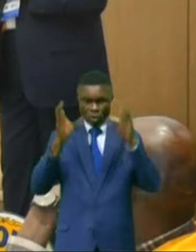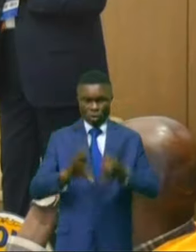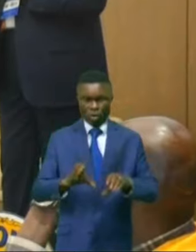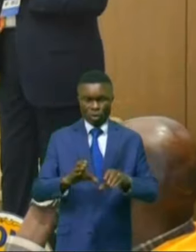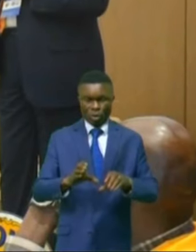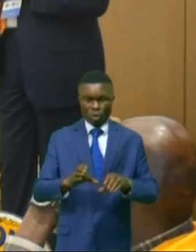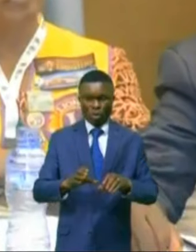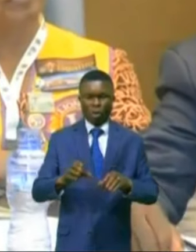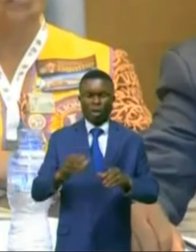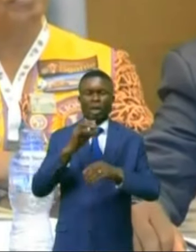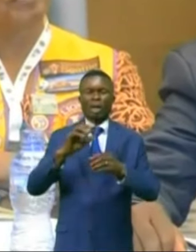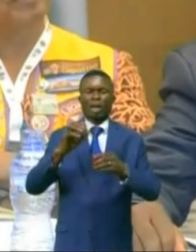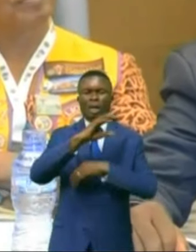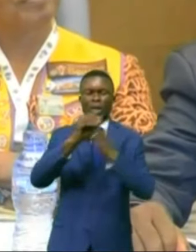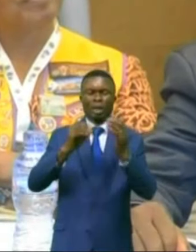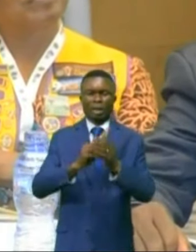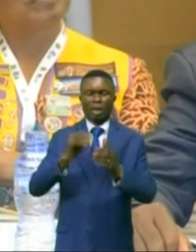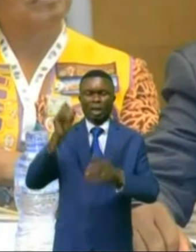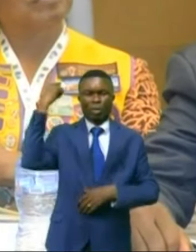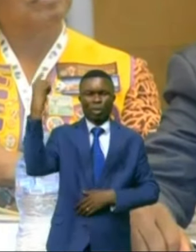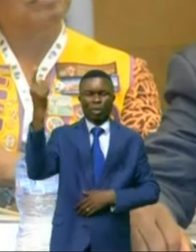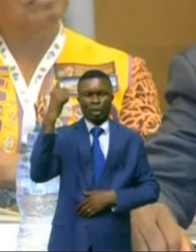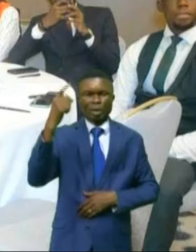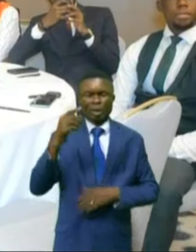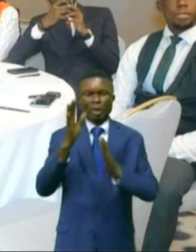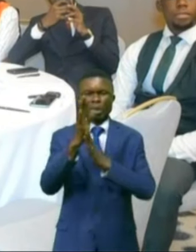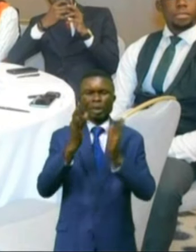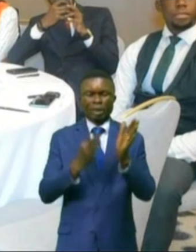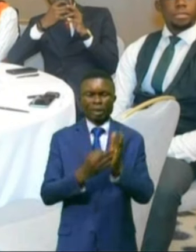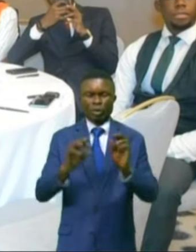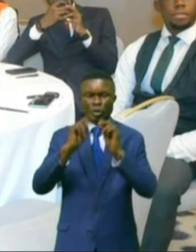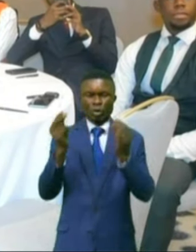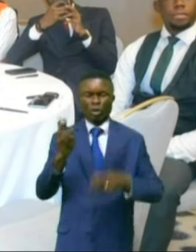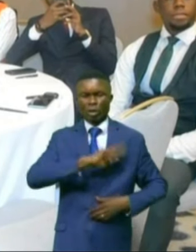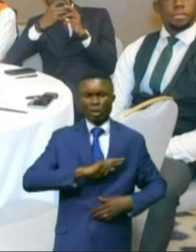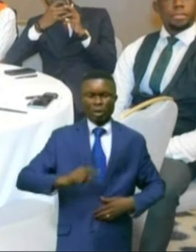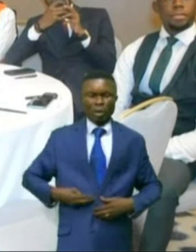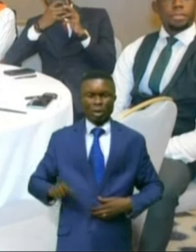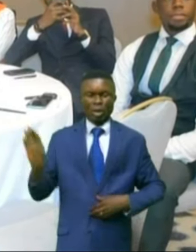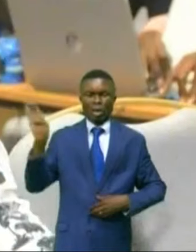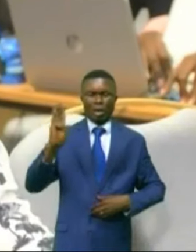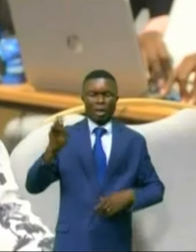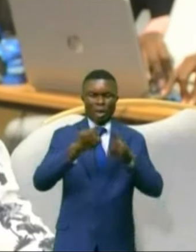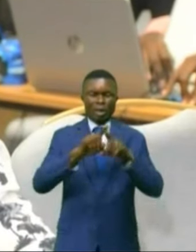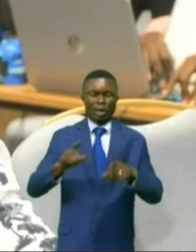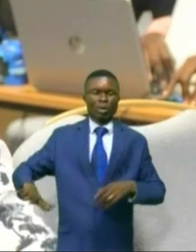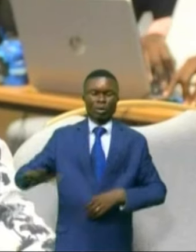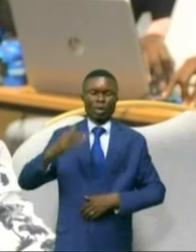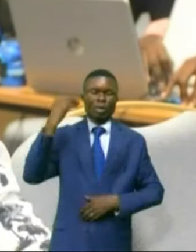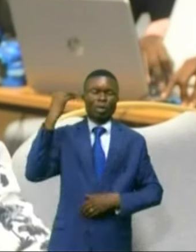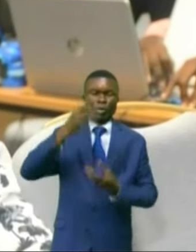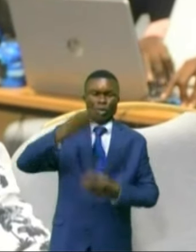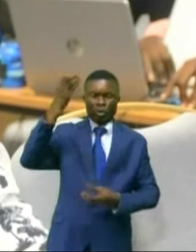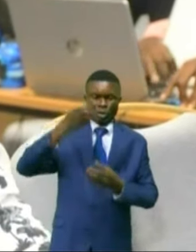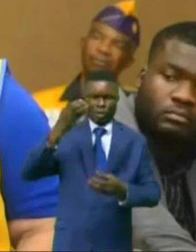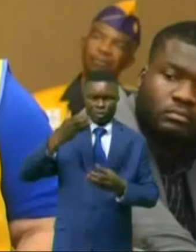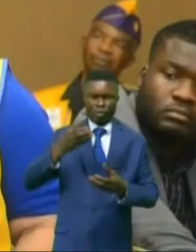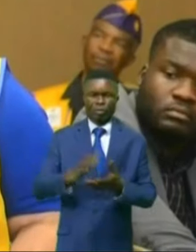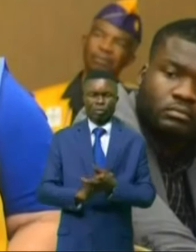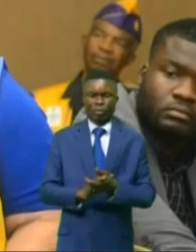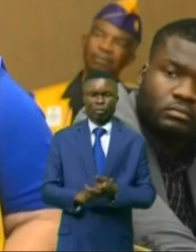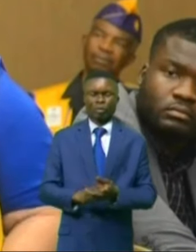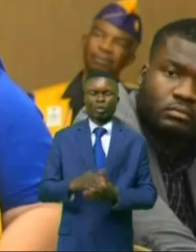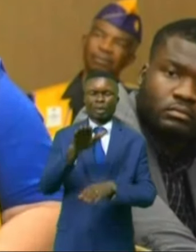Club International District 409 regroupant la RDC, le Burundi et le Rwanda. Opportunité d'éclairer la lanterne